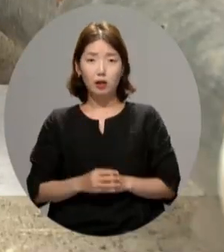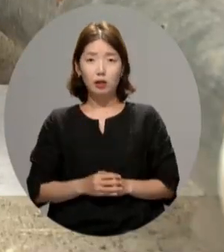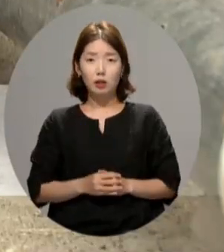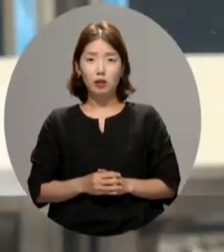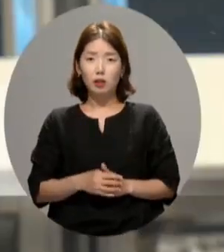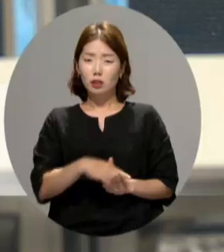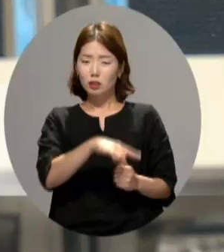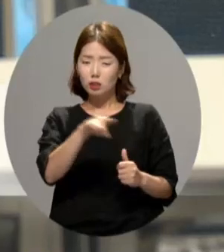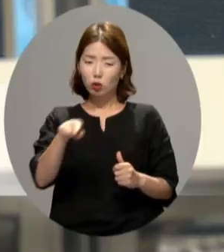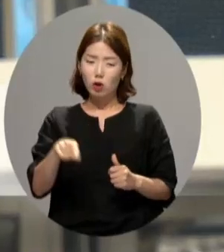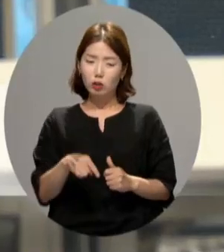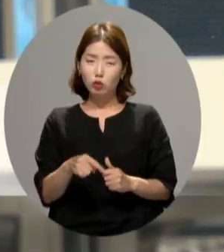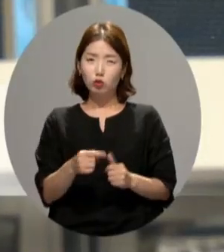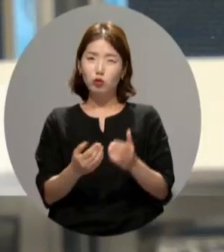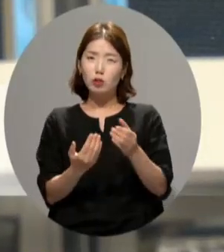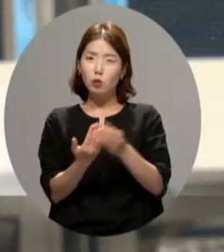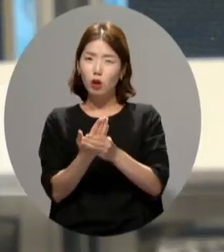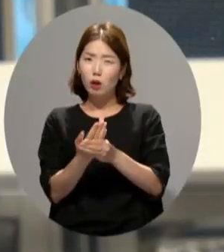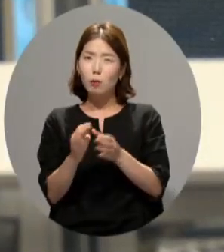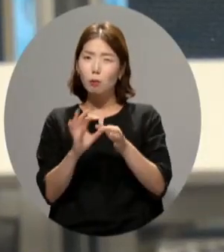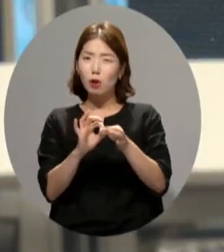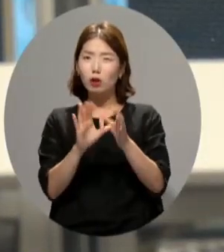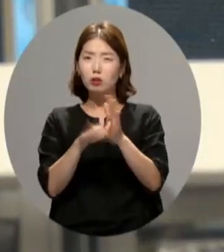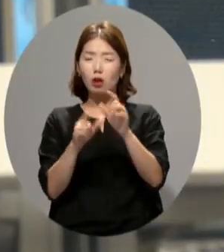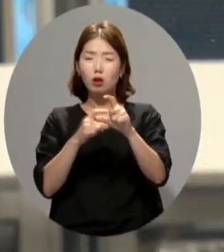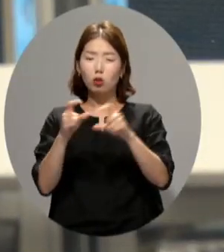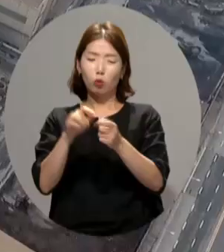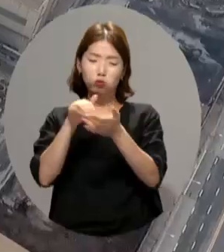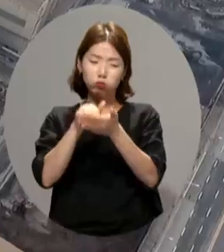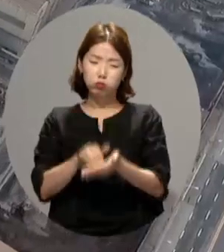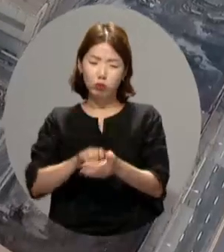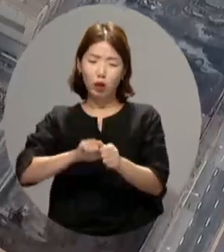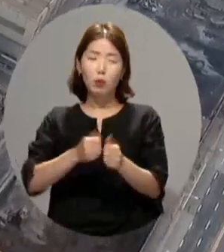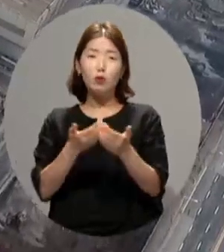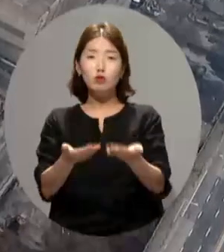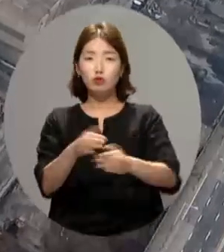나타나 당국은 산재 사고 발생 시 엄정 대처한다는 방치입니다